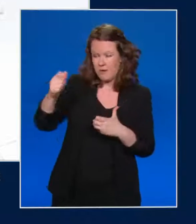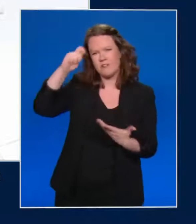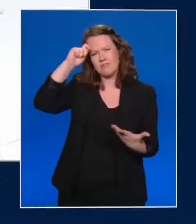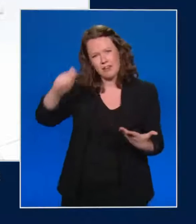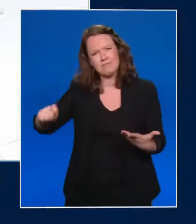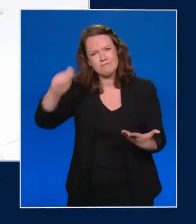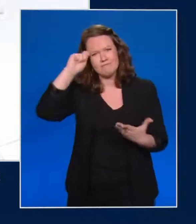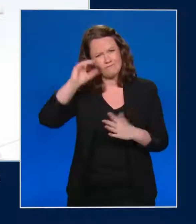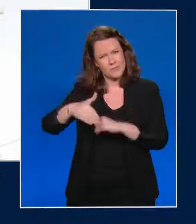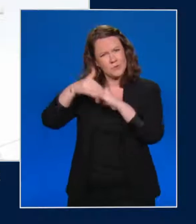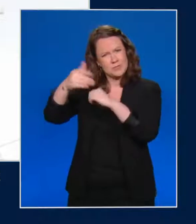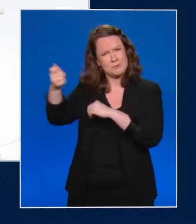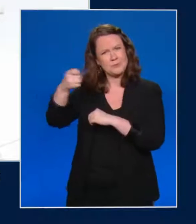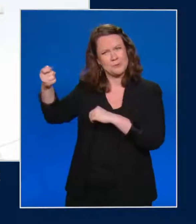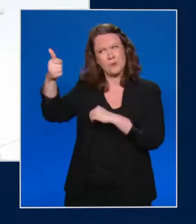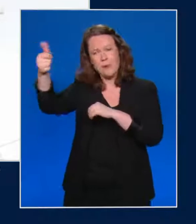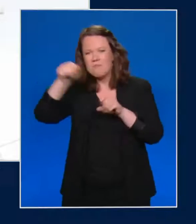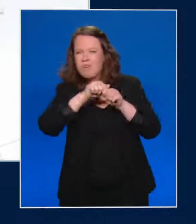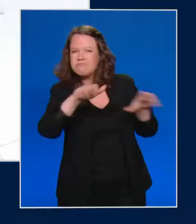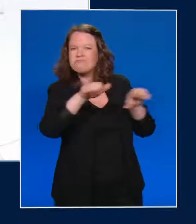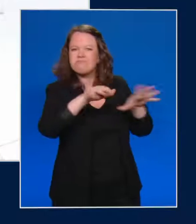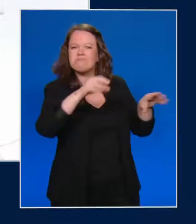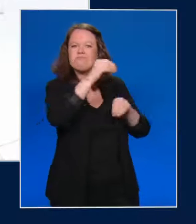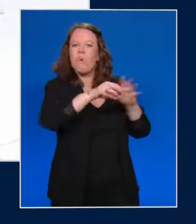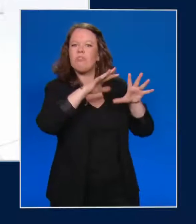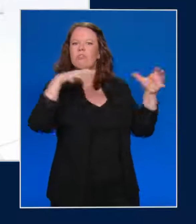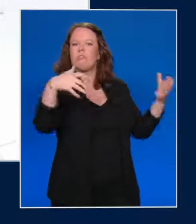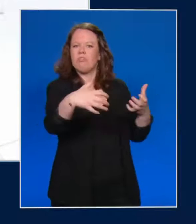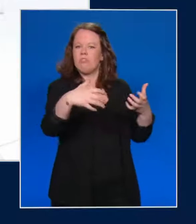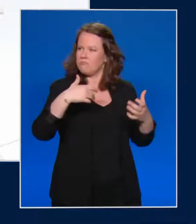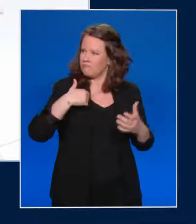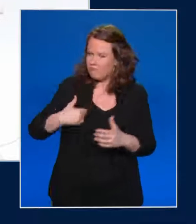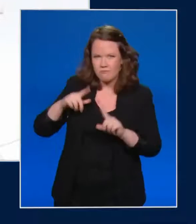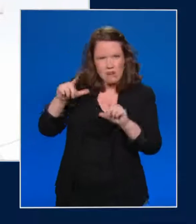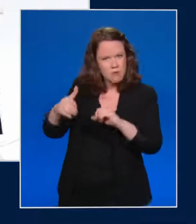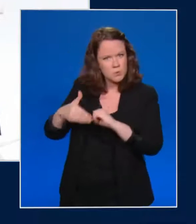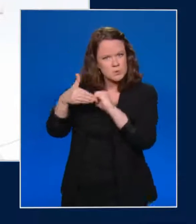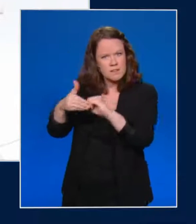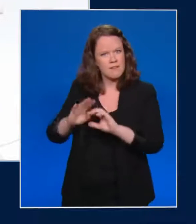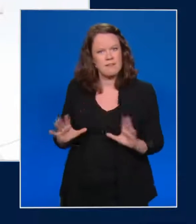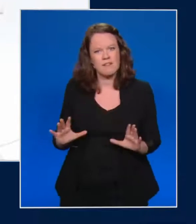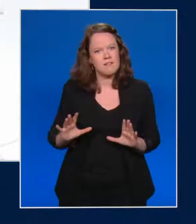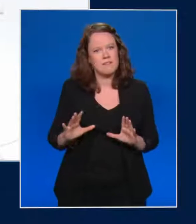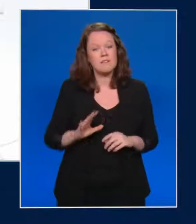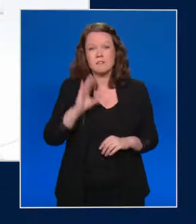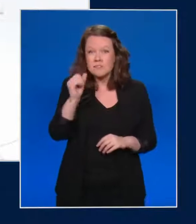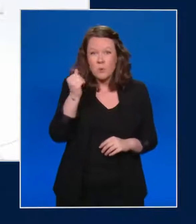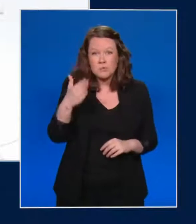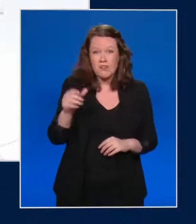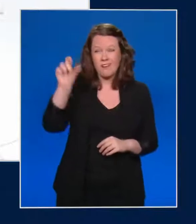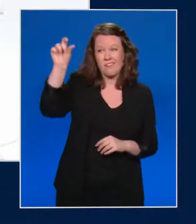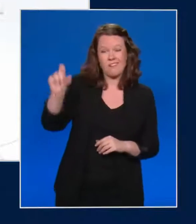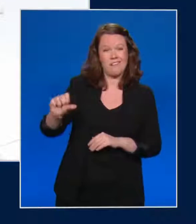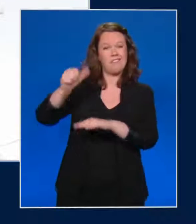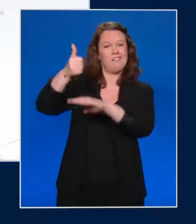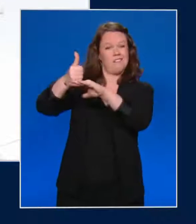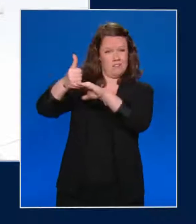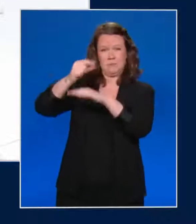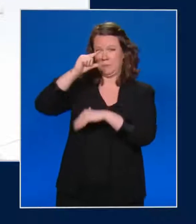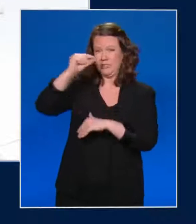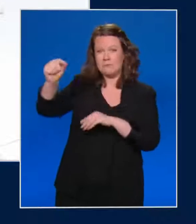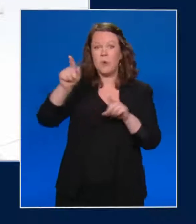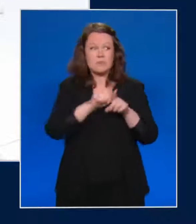russie et ailleurs c'est pour cela que si j'ai change constamment avec le président céline ski